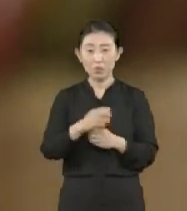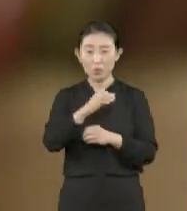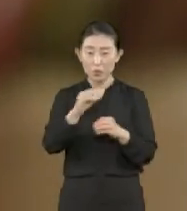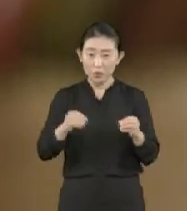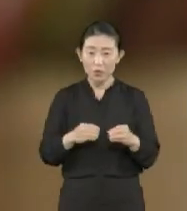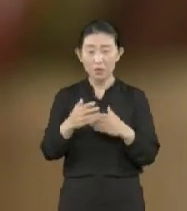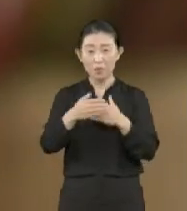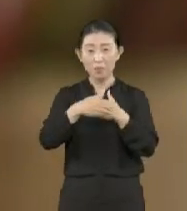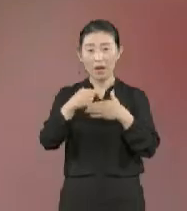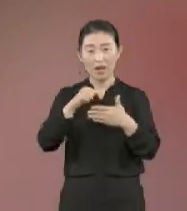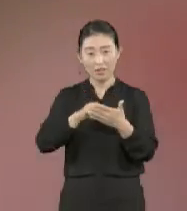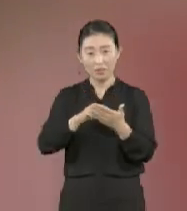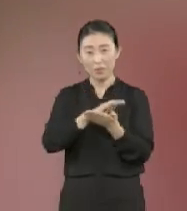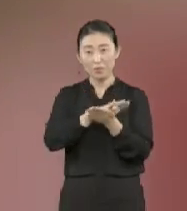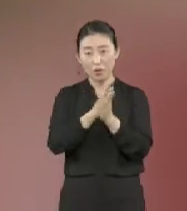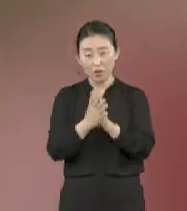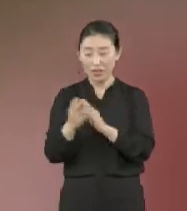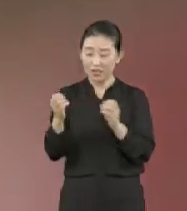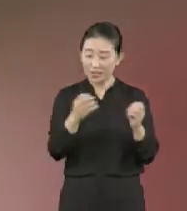엽니다.